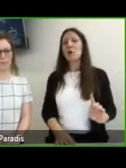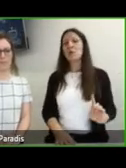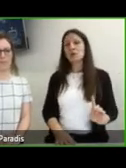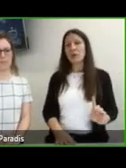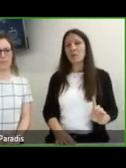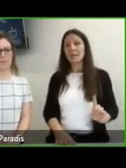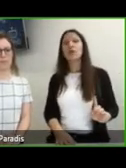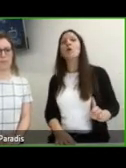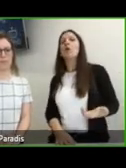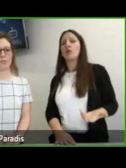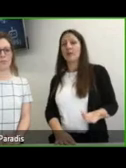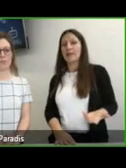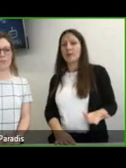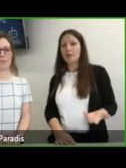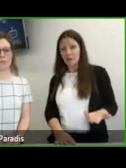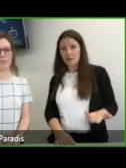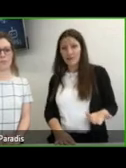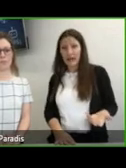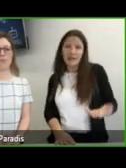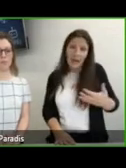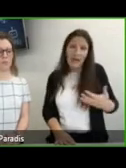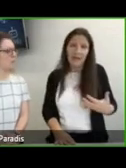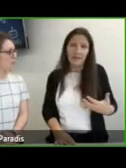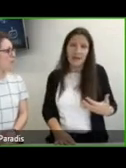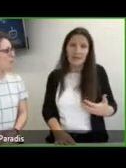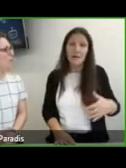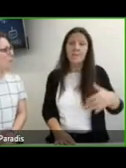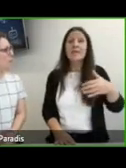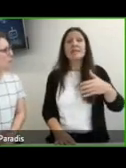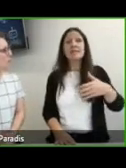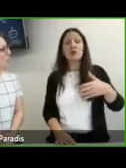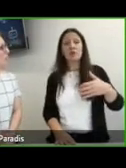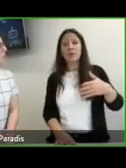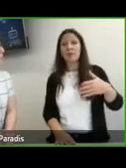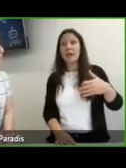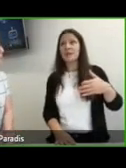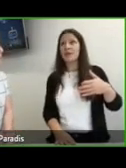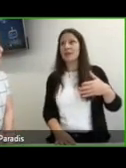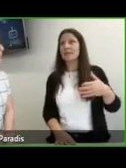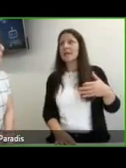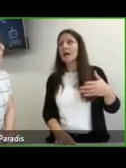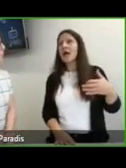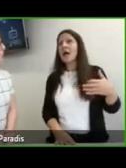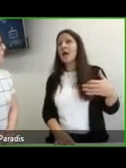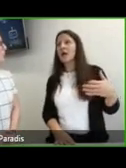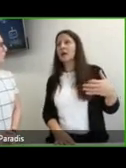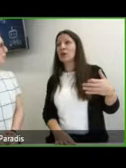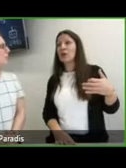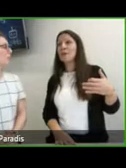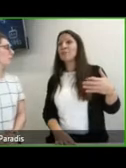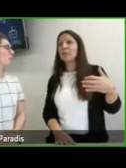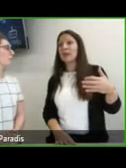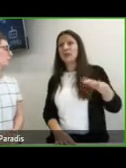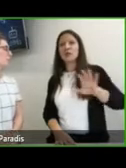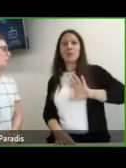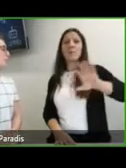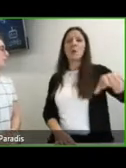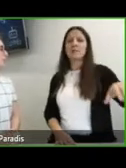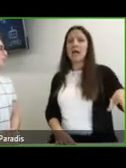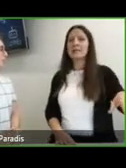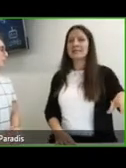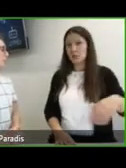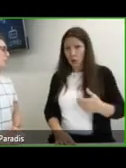même chose, le biais de non-confirmation est aussi vrai. Donc, à l'inverse, si je vois une nouvelle qui va dire que quelque chose n'a